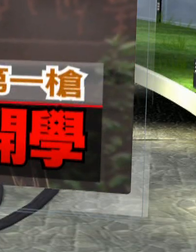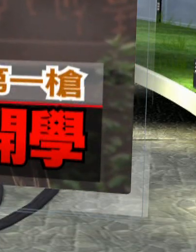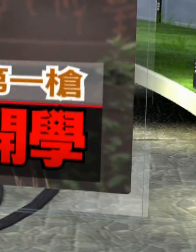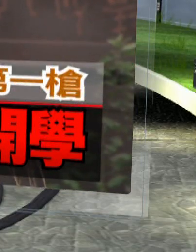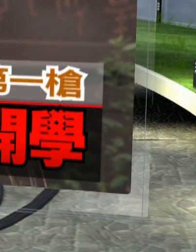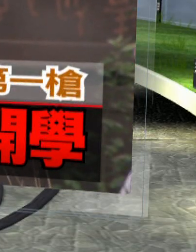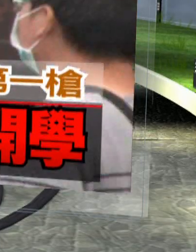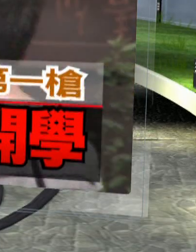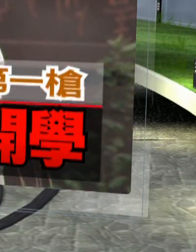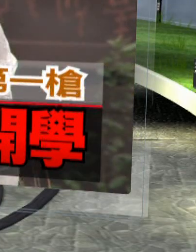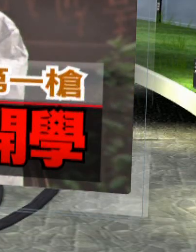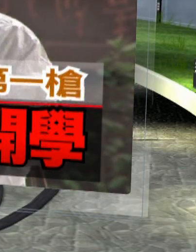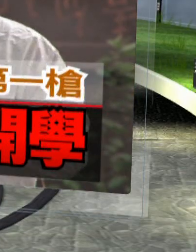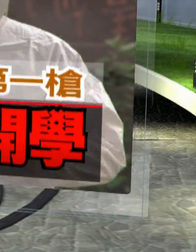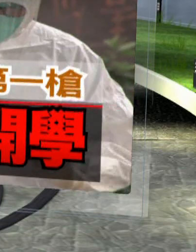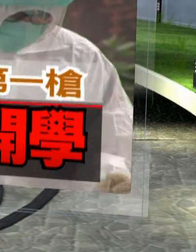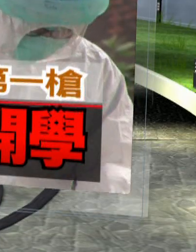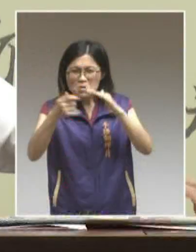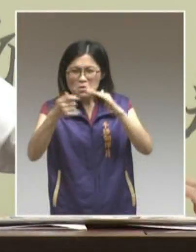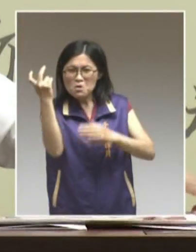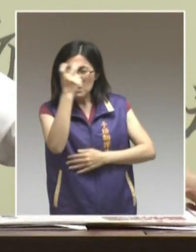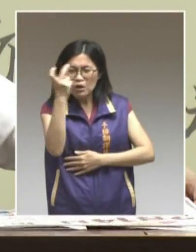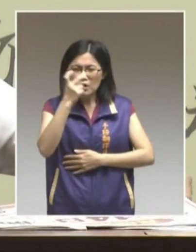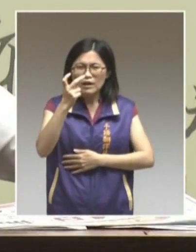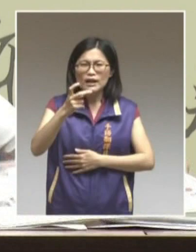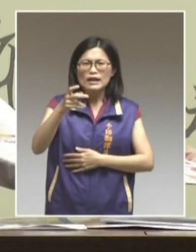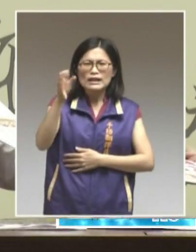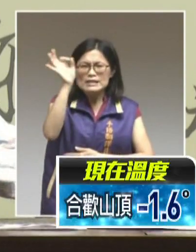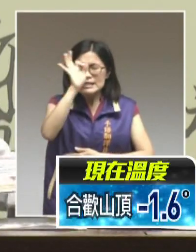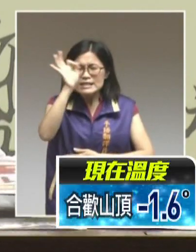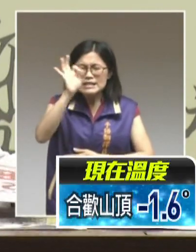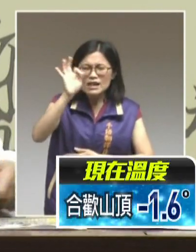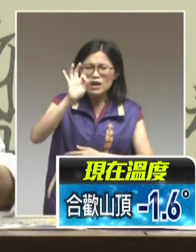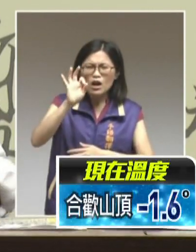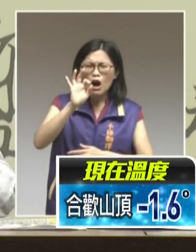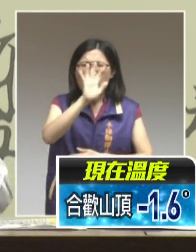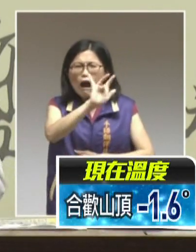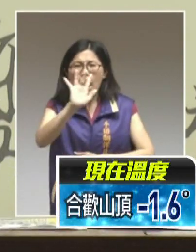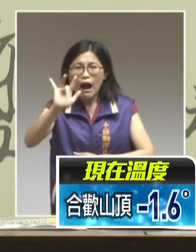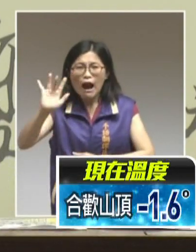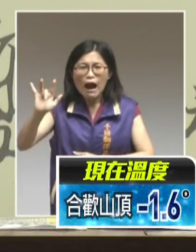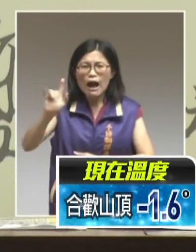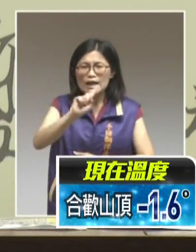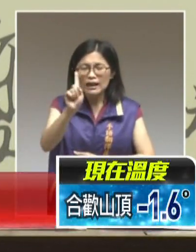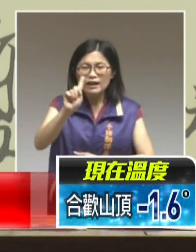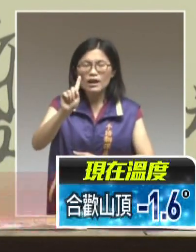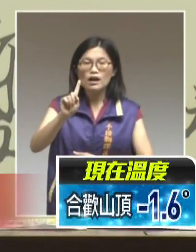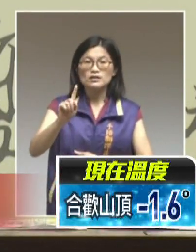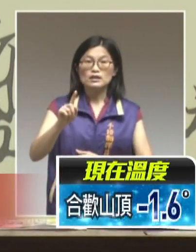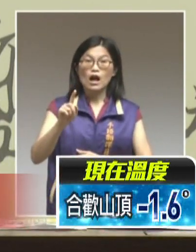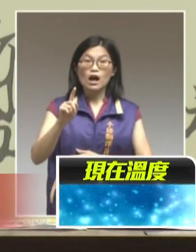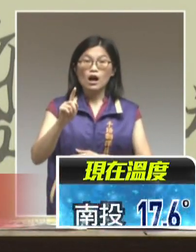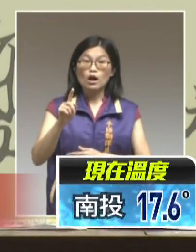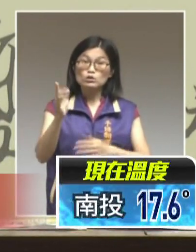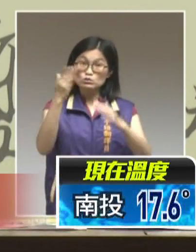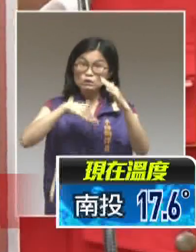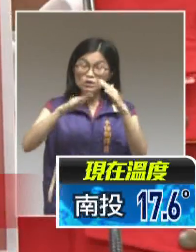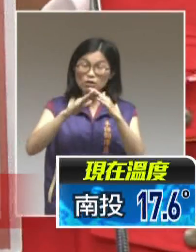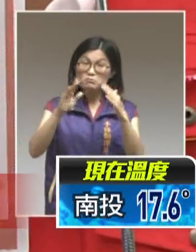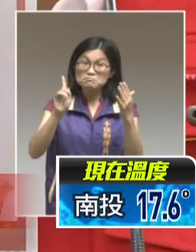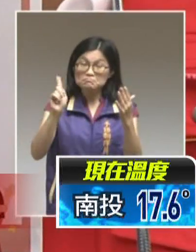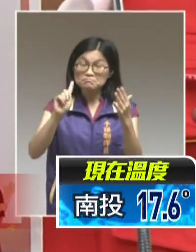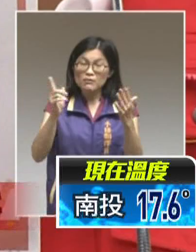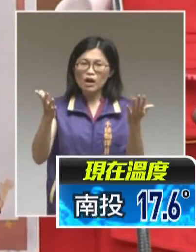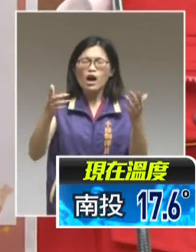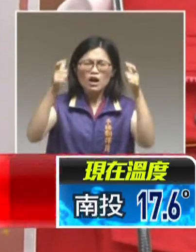避免发生群聚感染。 武汉肺炎本土个案，桃园、高雄烧不停，两地市长做了这个决定。 高雄市的